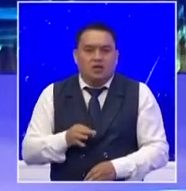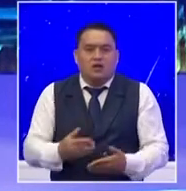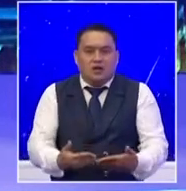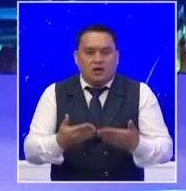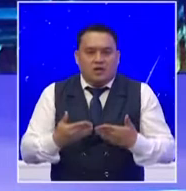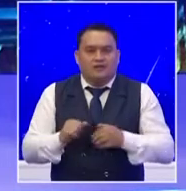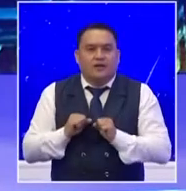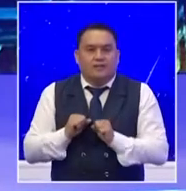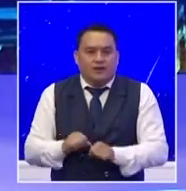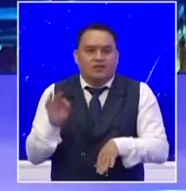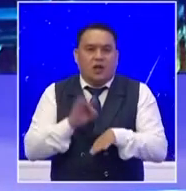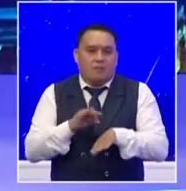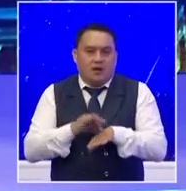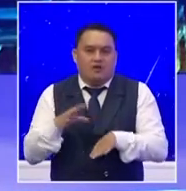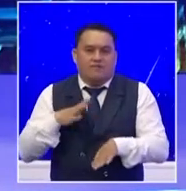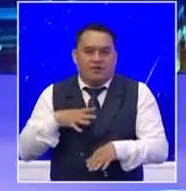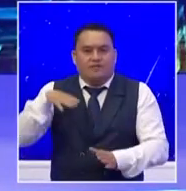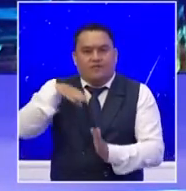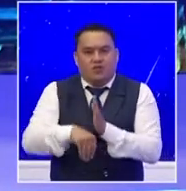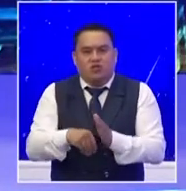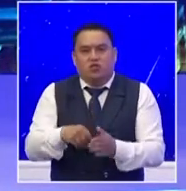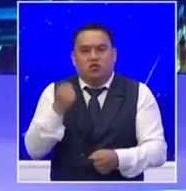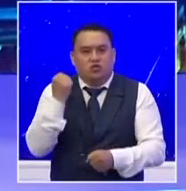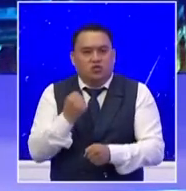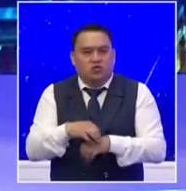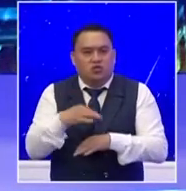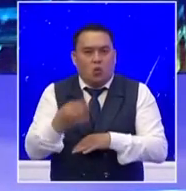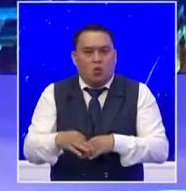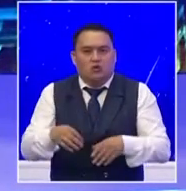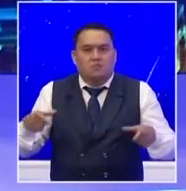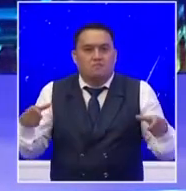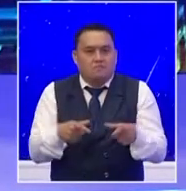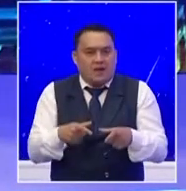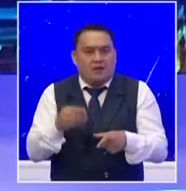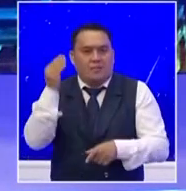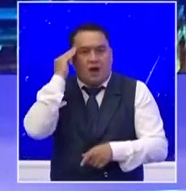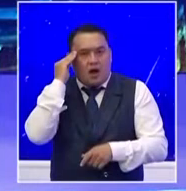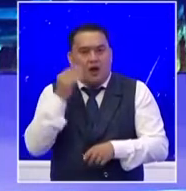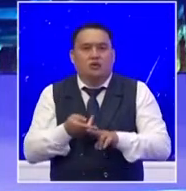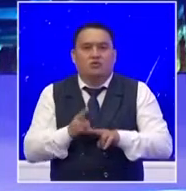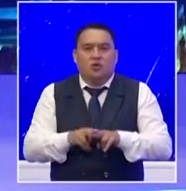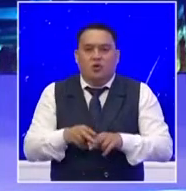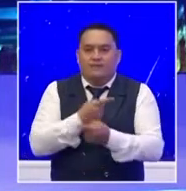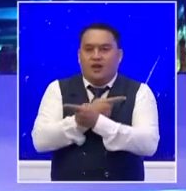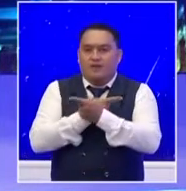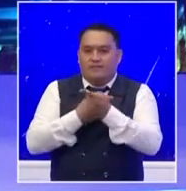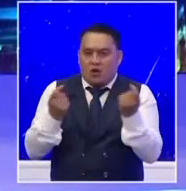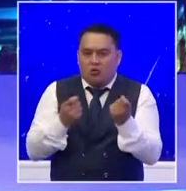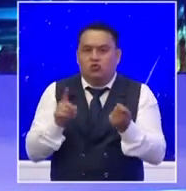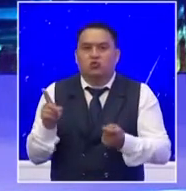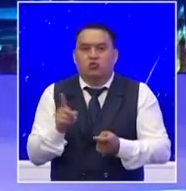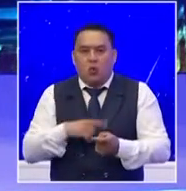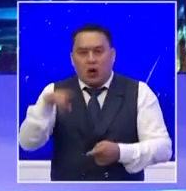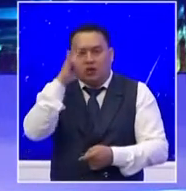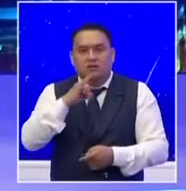избежание распространения заболевания были введены жесткие карантинные меры. Об условиях пребывания соотечественников мы осведомлены. Между тем,